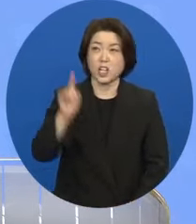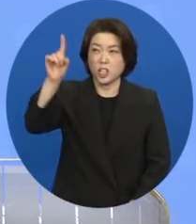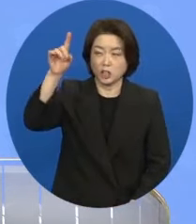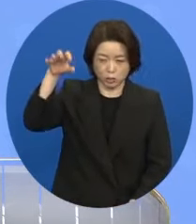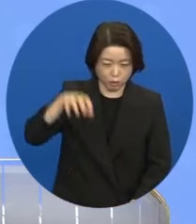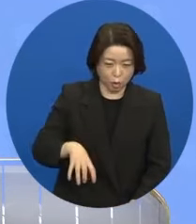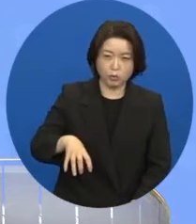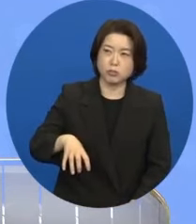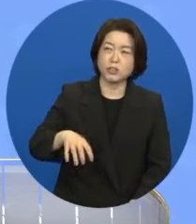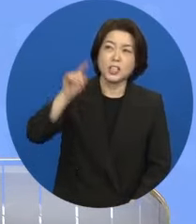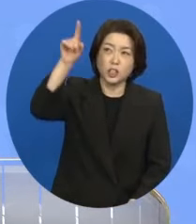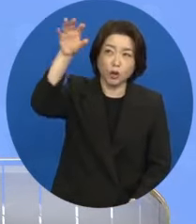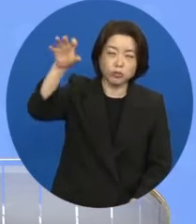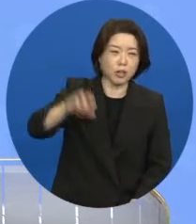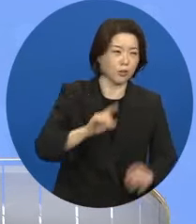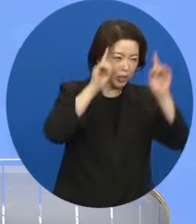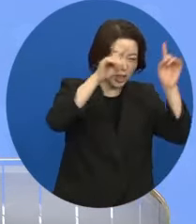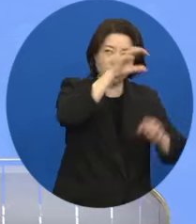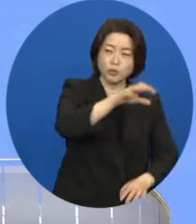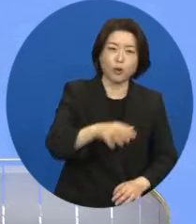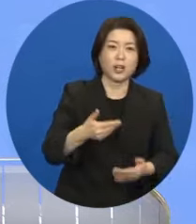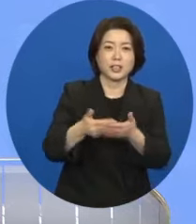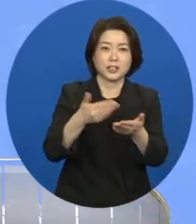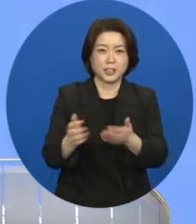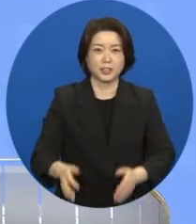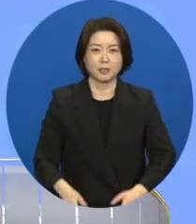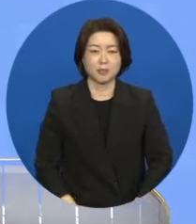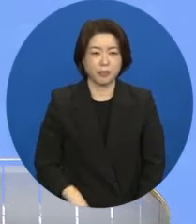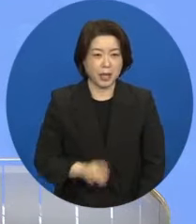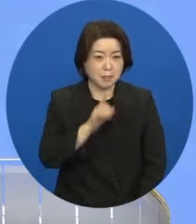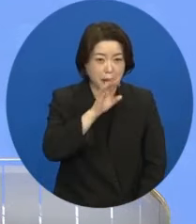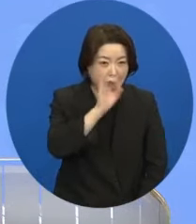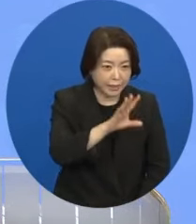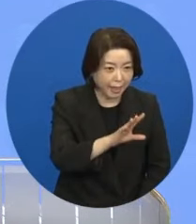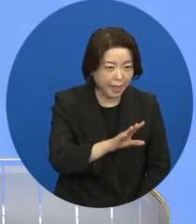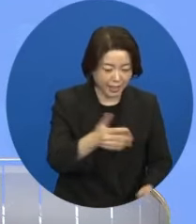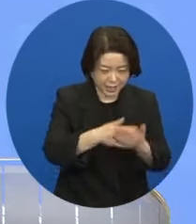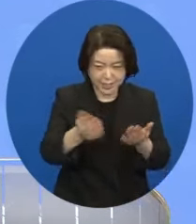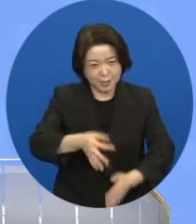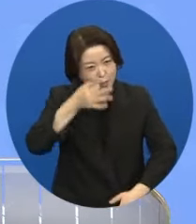지옥을 그렸습니다 이제 말이 안 되니까 그림으로 보라